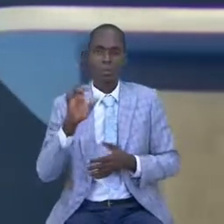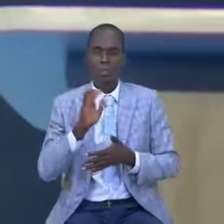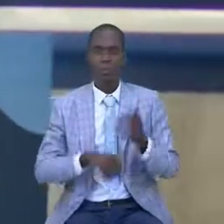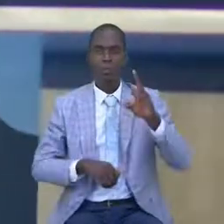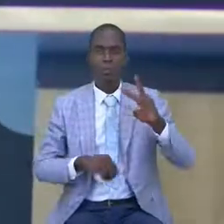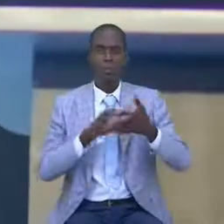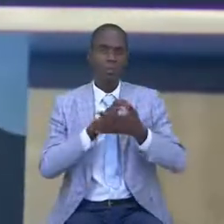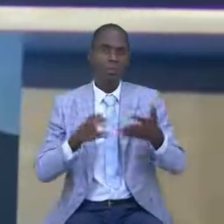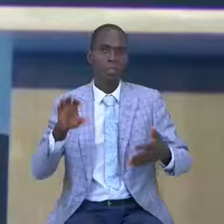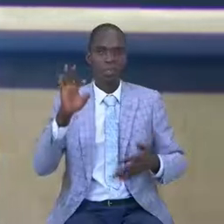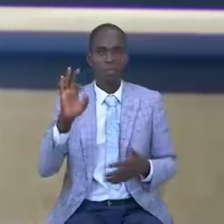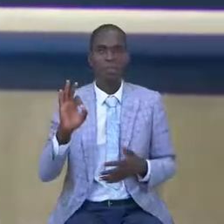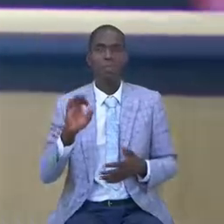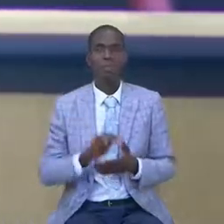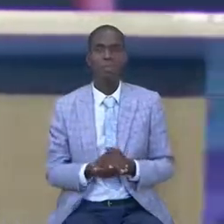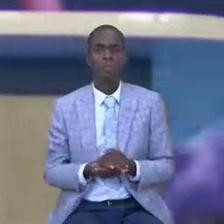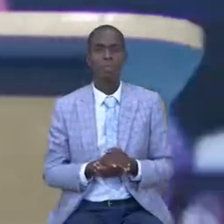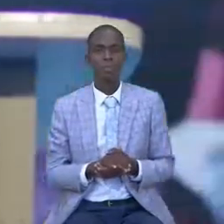Philippiens chapitre 2,